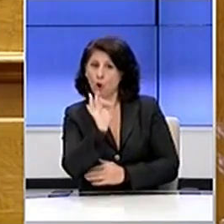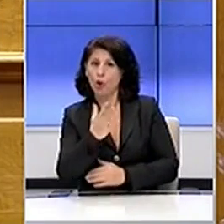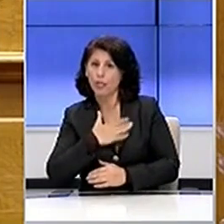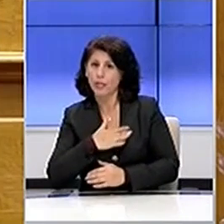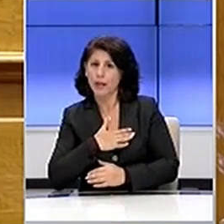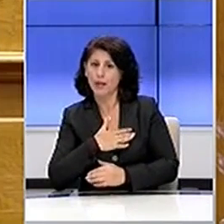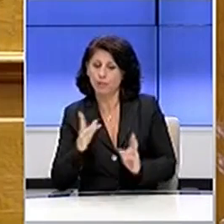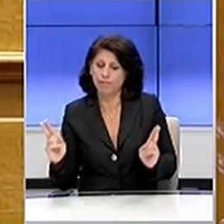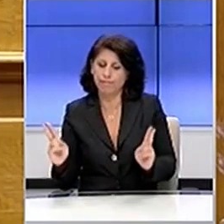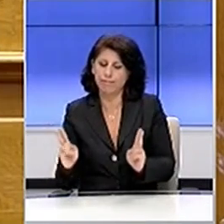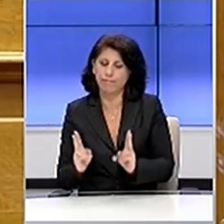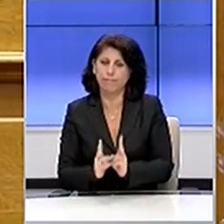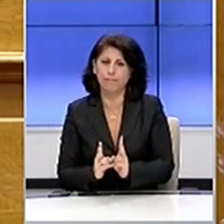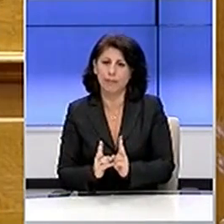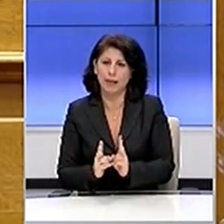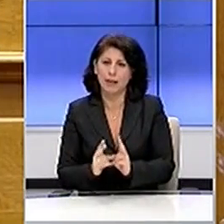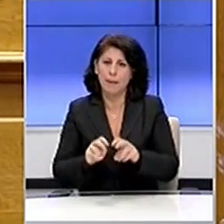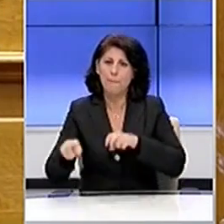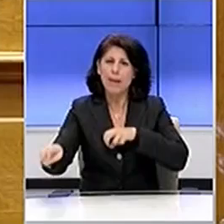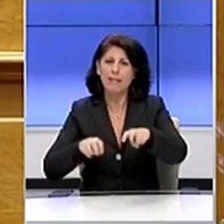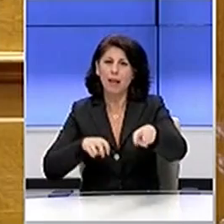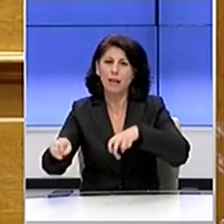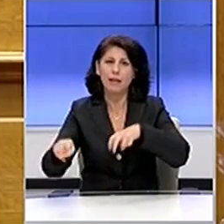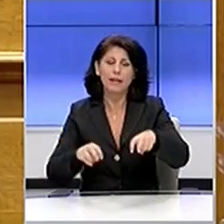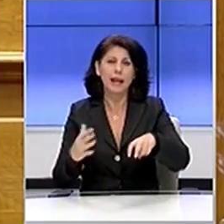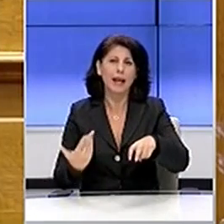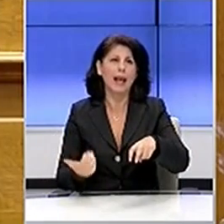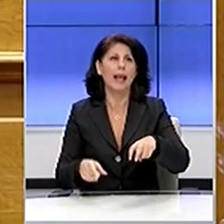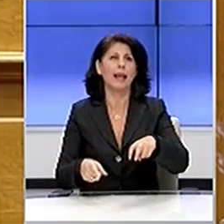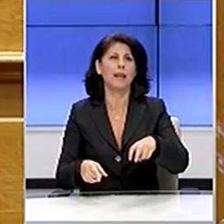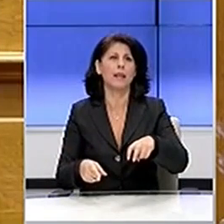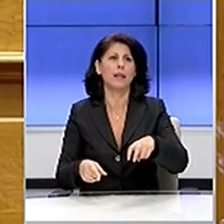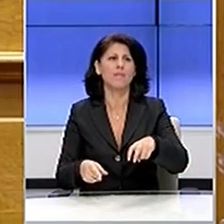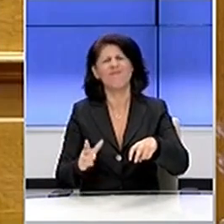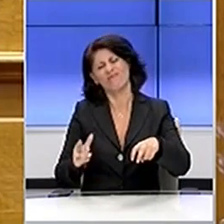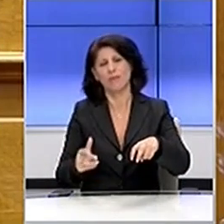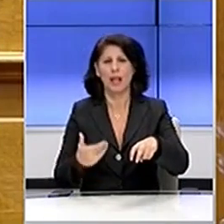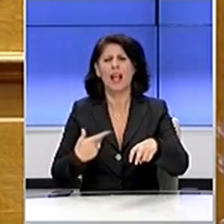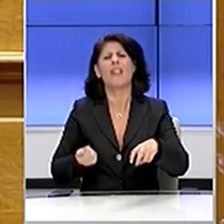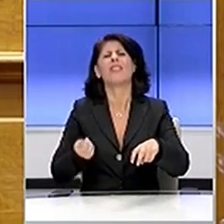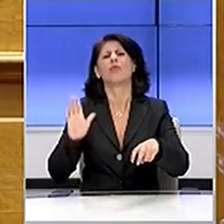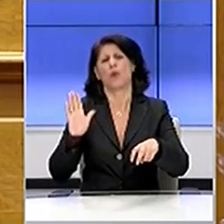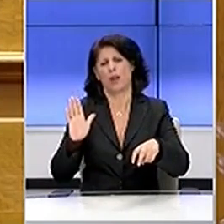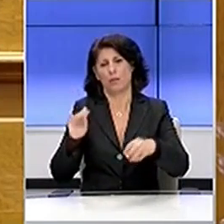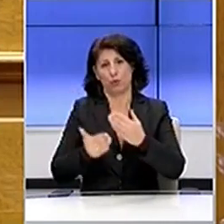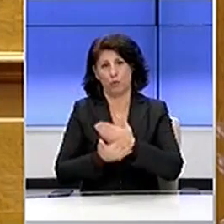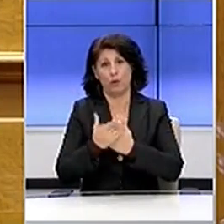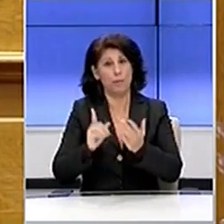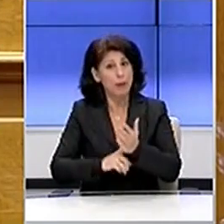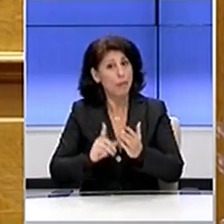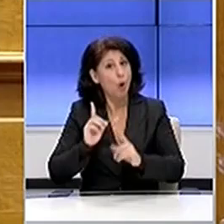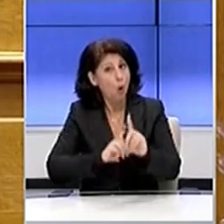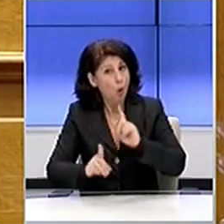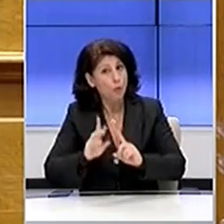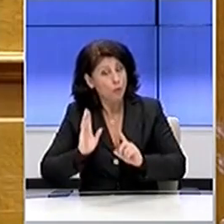περιορίσουμε μετακινήσεις που ενδεχομένως να έχουν το χαρακτήρα της προαιρετικότητας. Δεν το κάνουμε το πρωί, γιατί οι άνθρωποι πρέπει να εξακολουθούν, αυτοί που